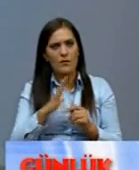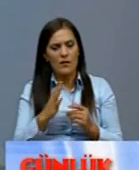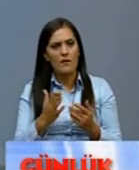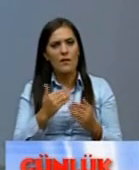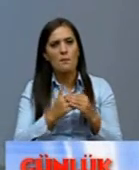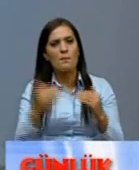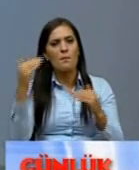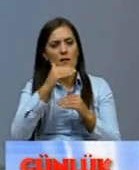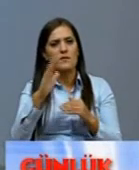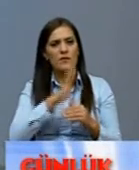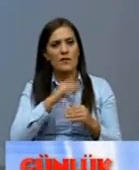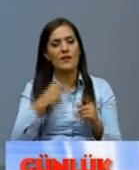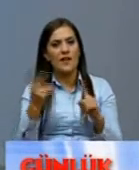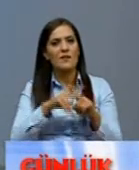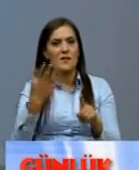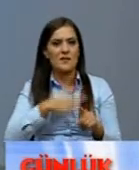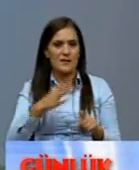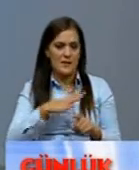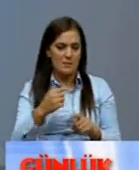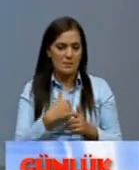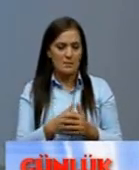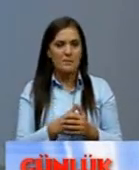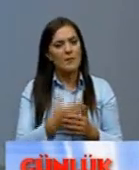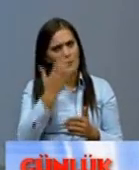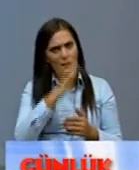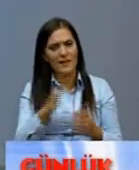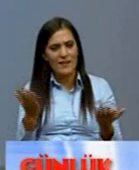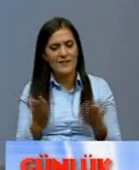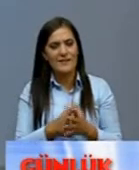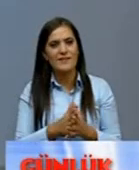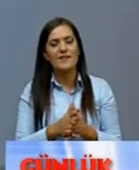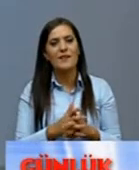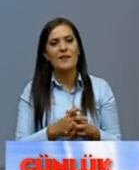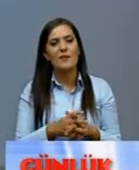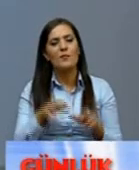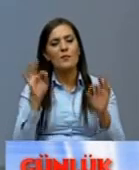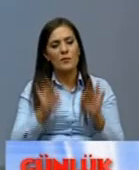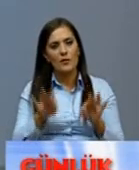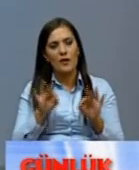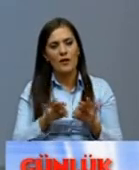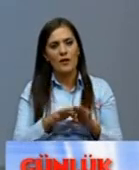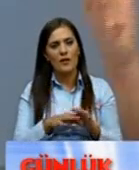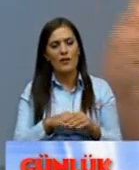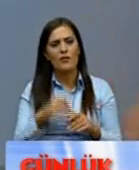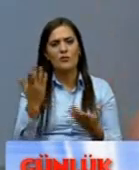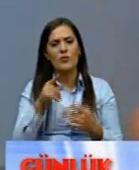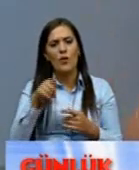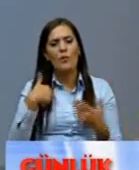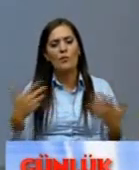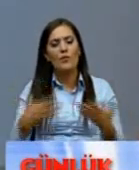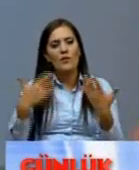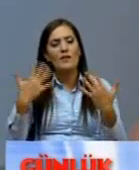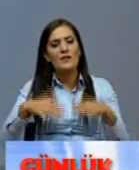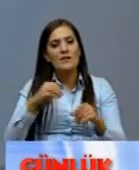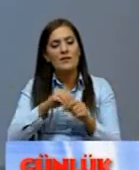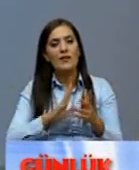evet, masterlar da var. Katılmak isterim. Bekleriz aslında. Evet. Mutlaka. Çünkü şöyle, o motivasyonu